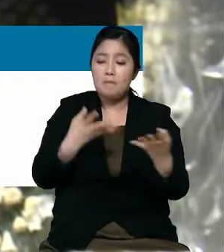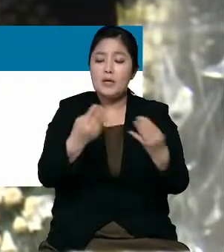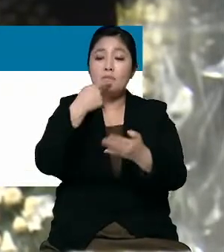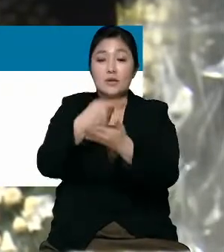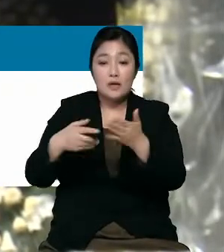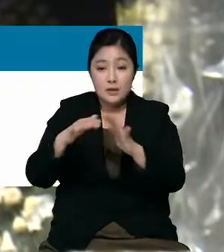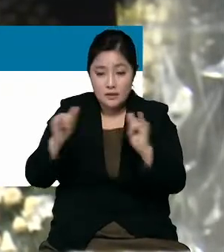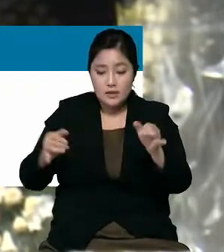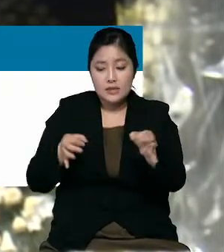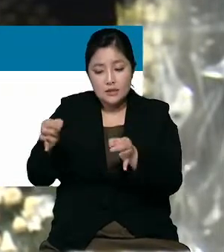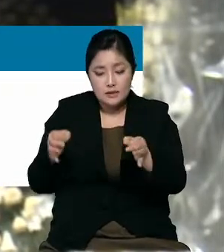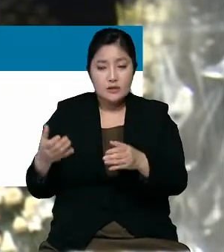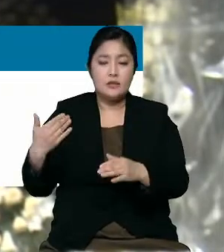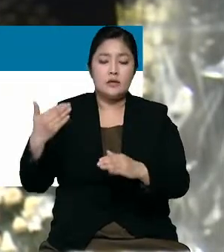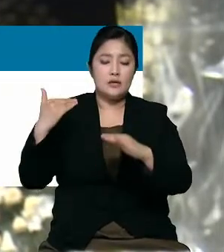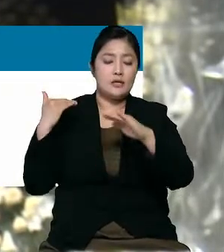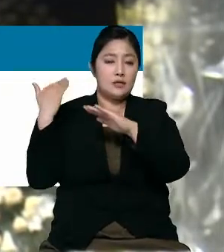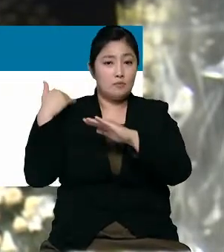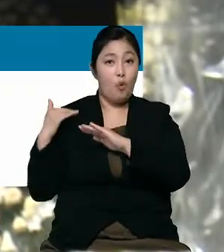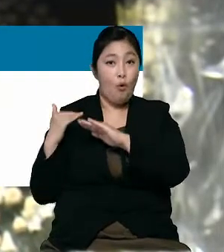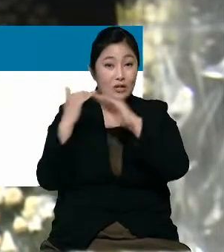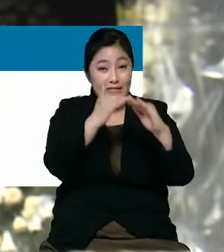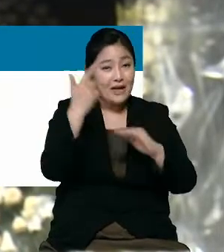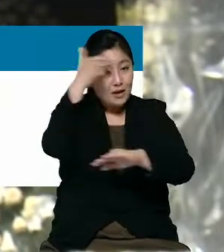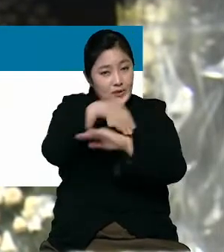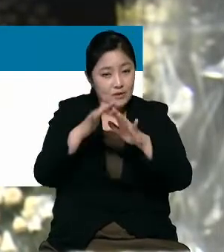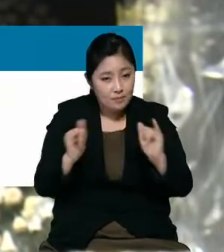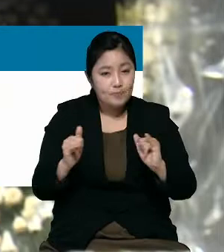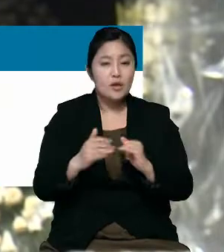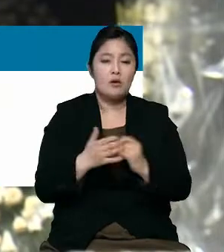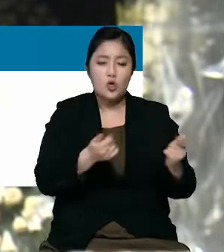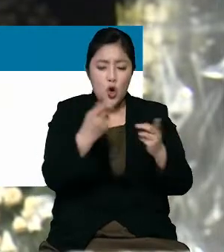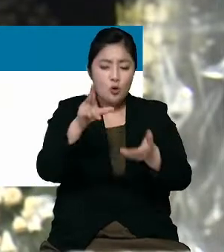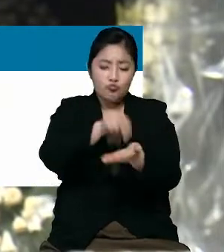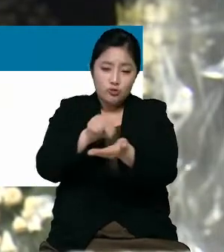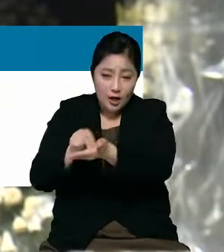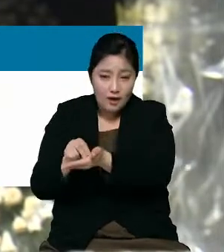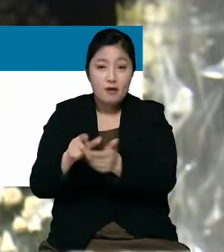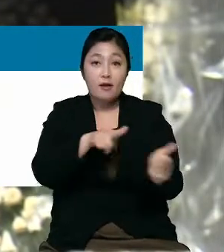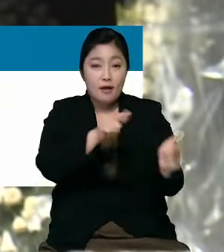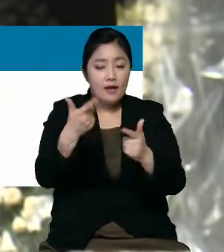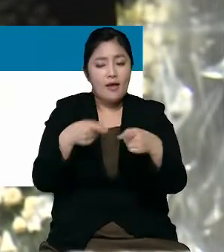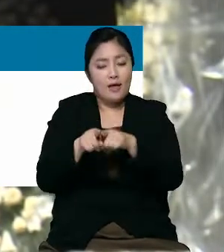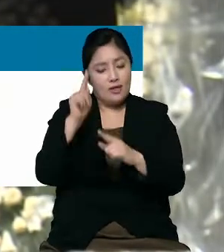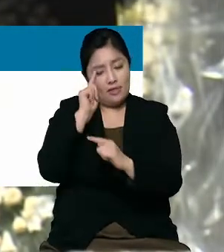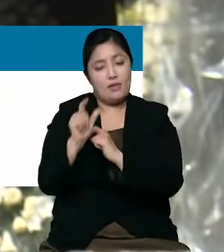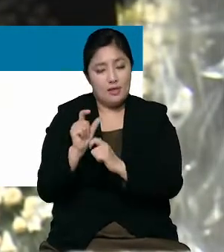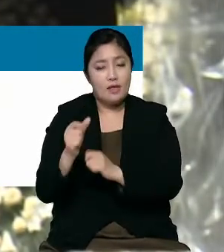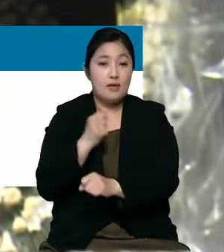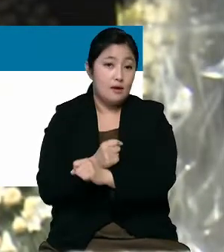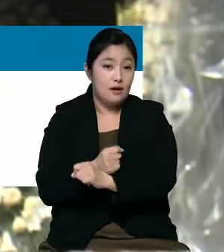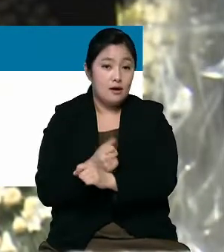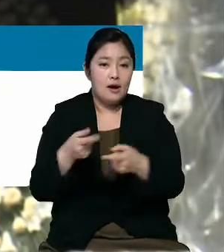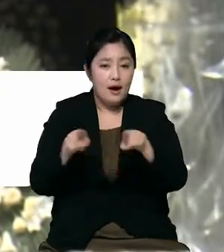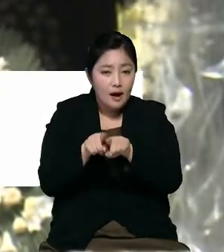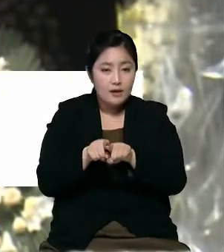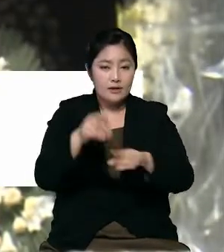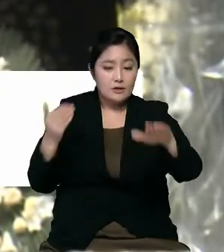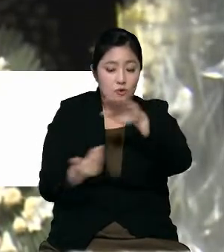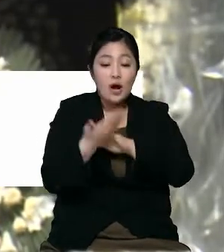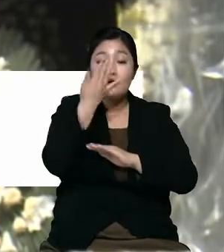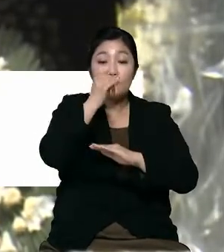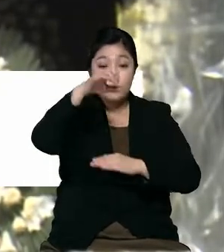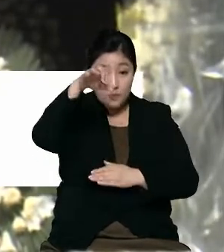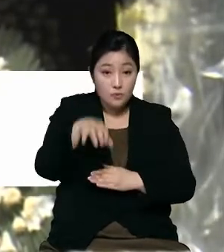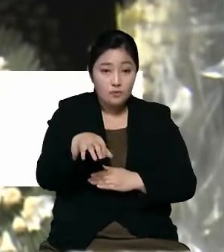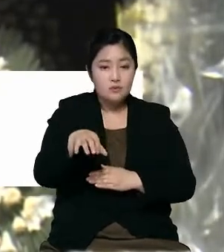피해자들, 상가분들, 입주자분들, 또 여러 가지 생기는 문제들에 대해서 같이 고민하고 같이 이루어갈 수